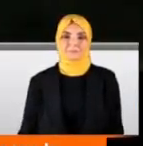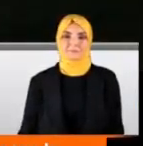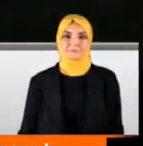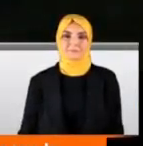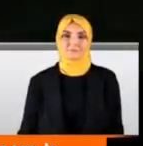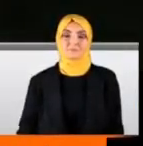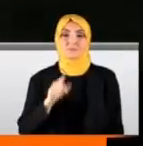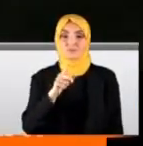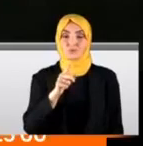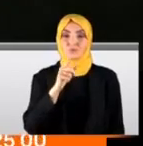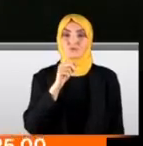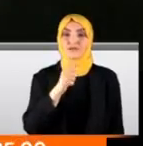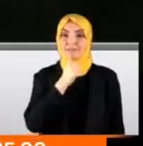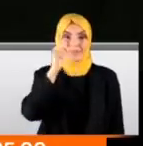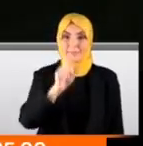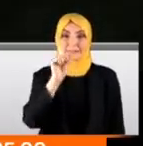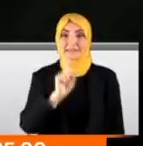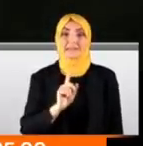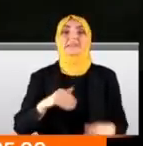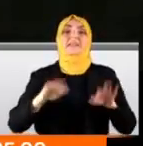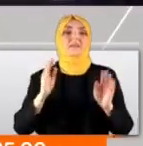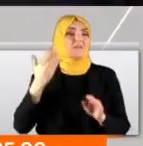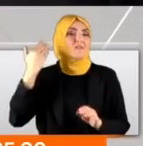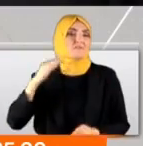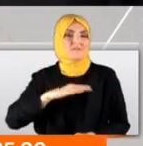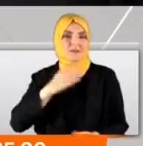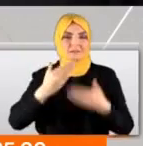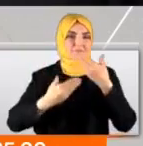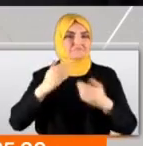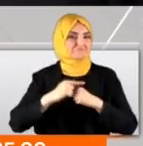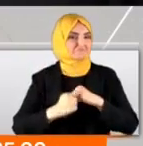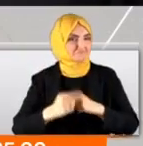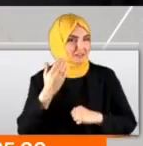Bunun ilk deneyimi olmadığını da aynı yayında anlattı